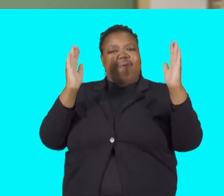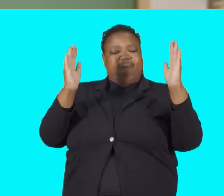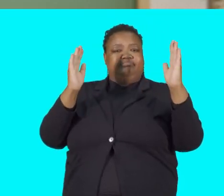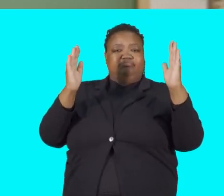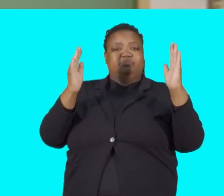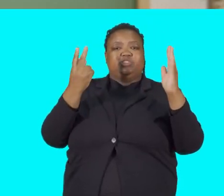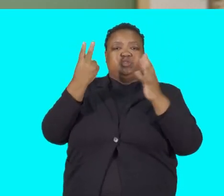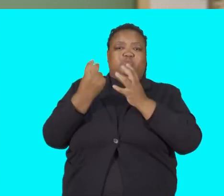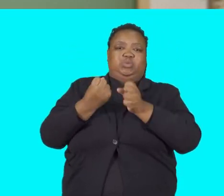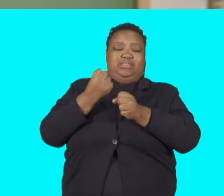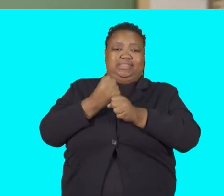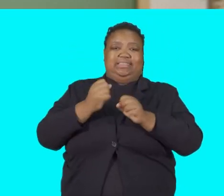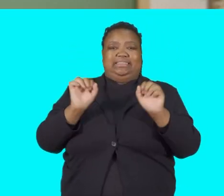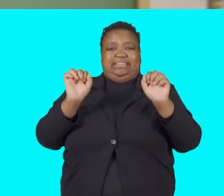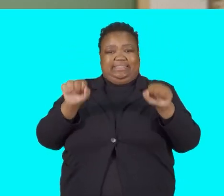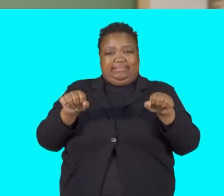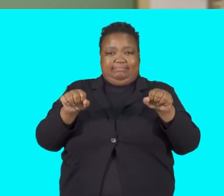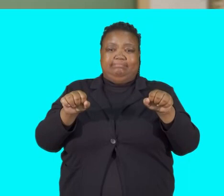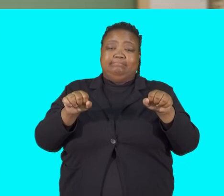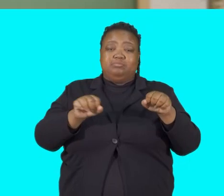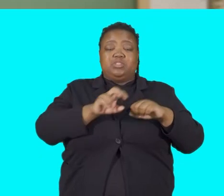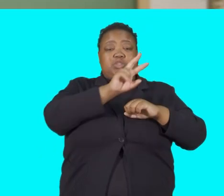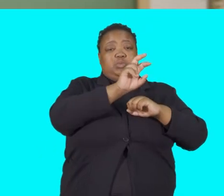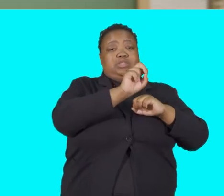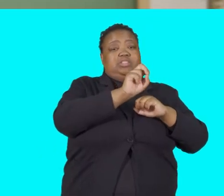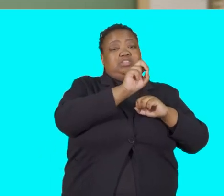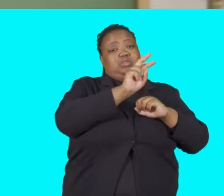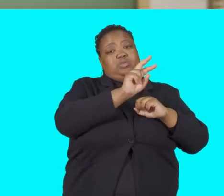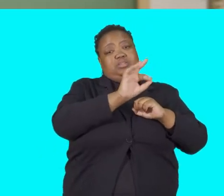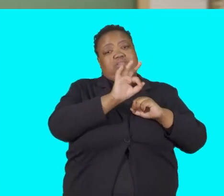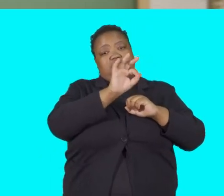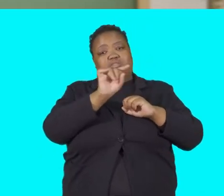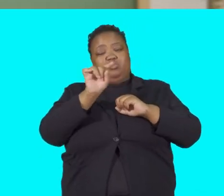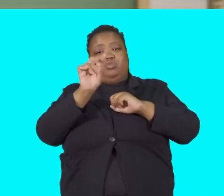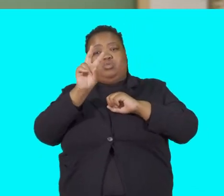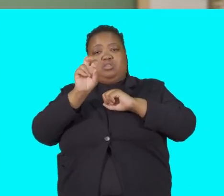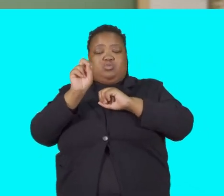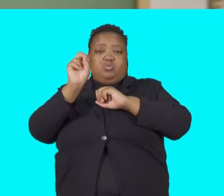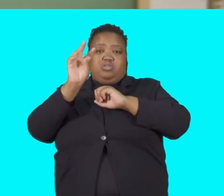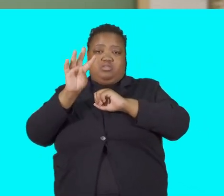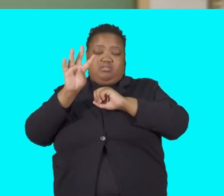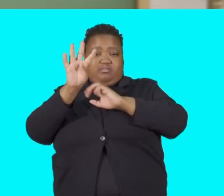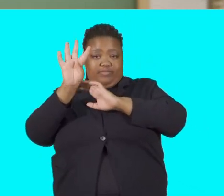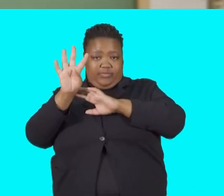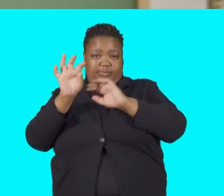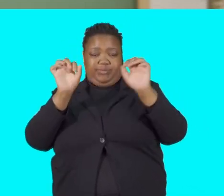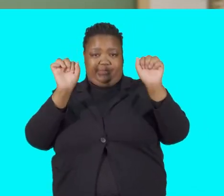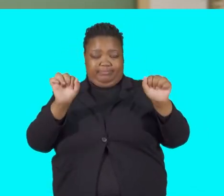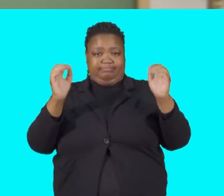yamawaka amabini, anamashumi amabini anesithathu ukuya kumawaka amabini, anamashumi amabini